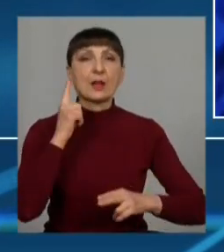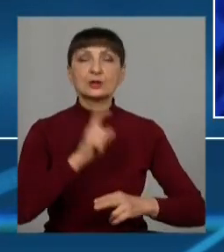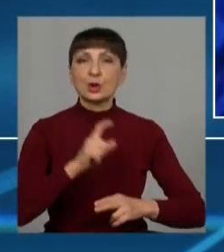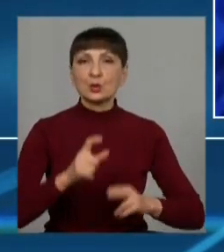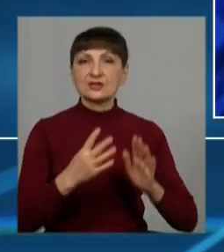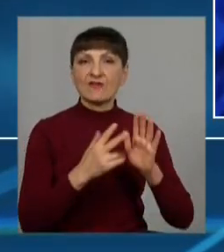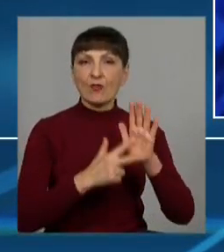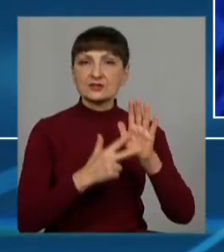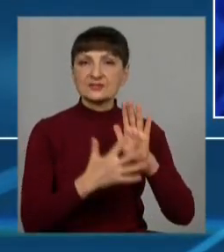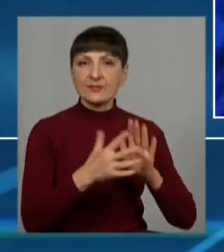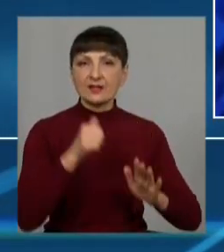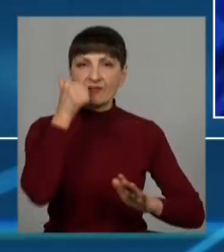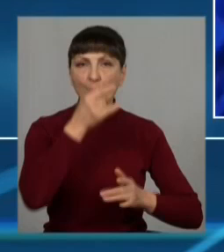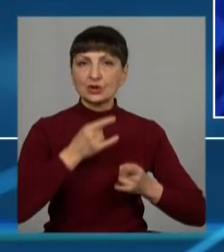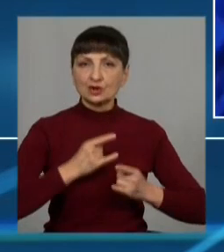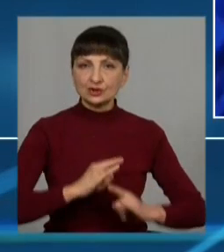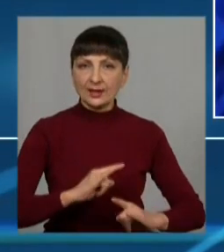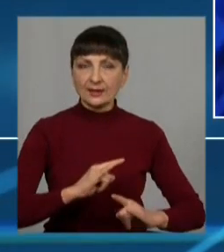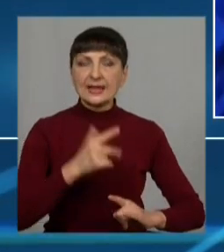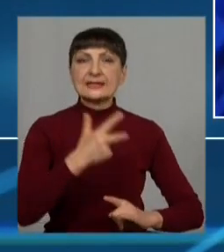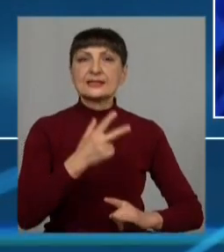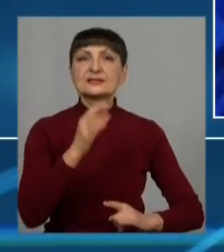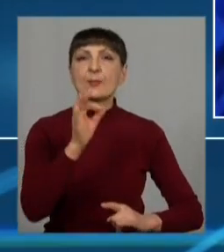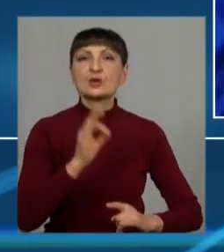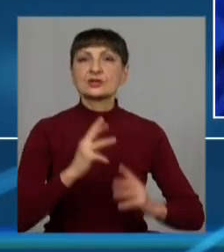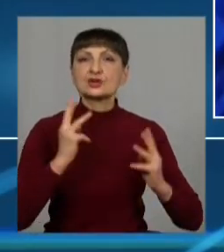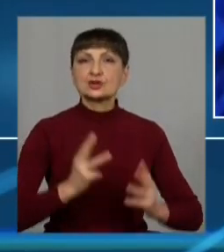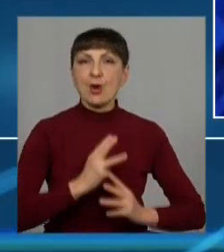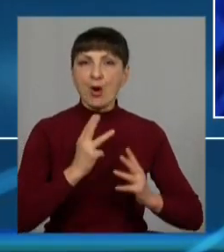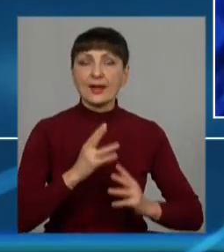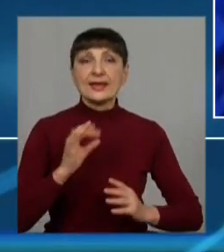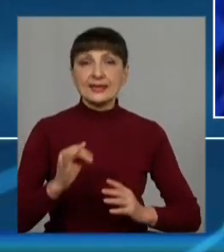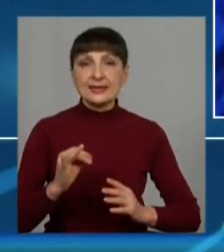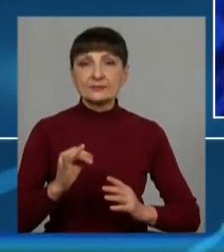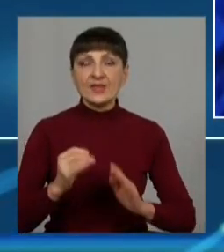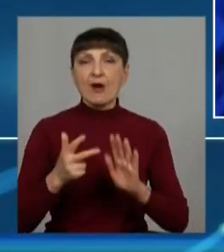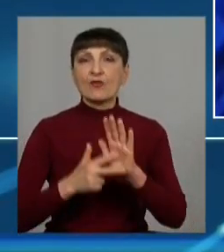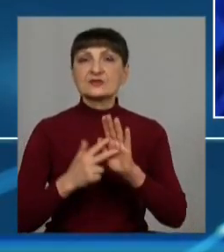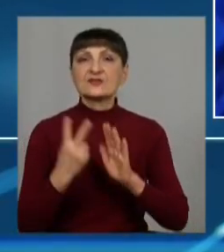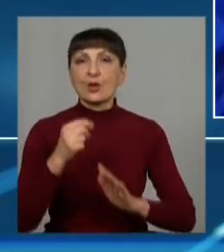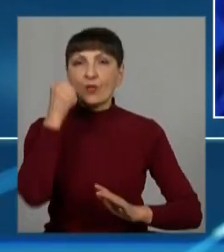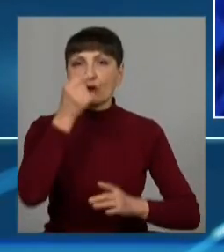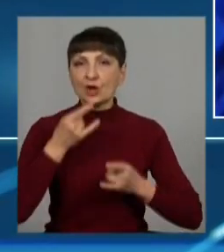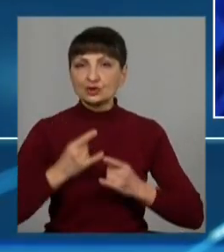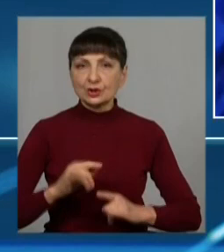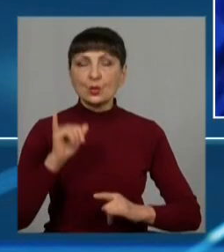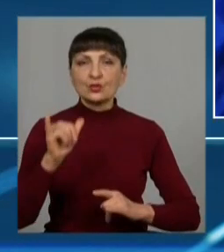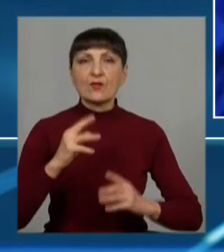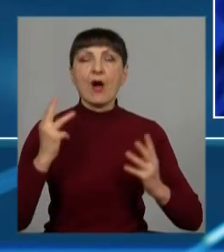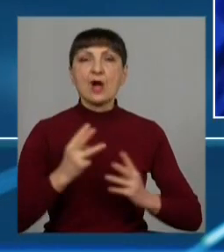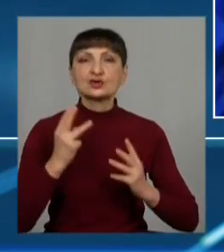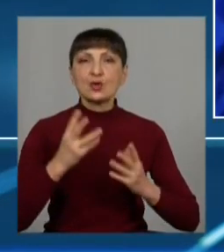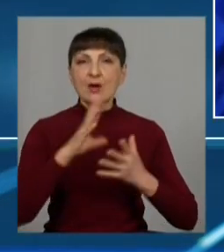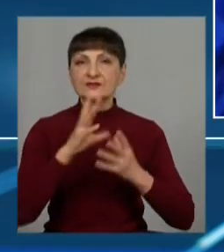1985 года рождения с 30 процентным термическим ожогом тела и 1982 года рождения у которой термический ожог тела